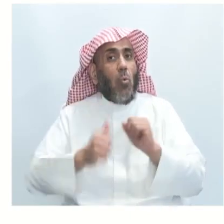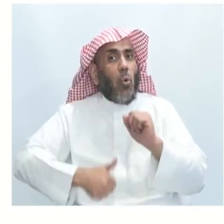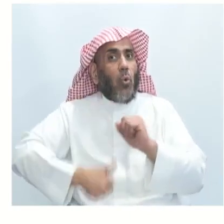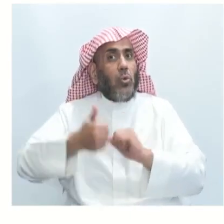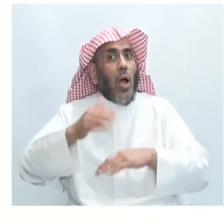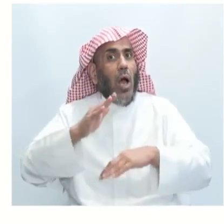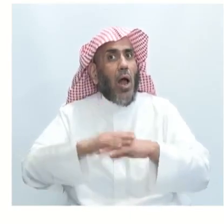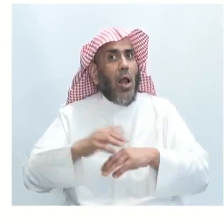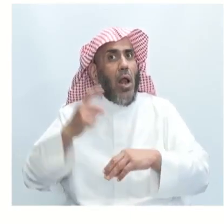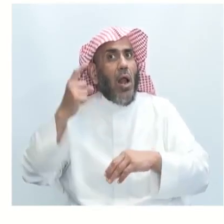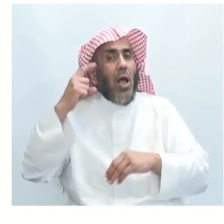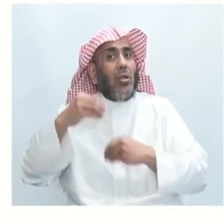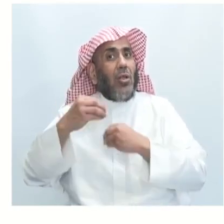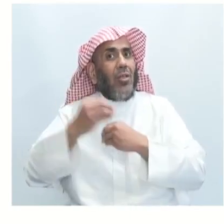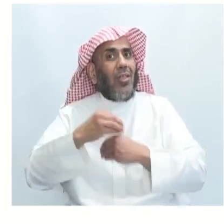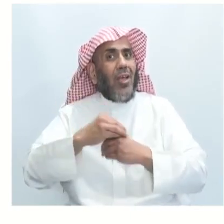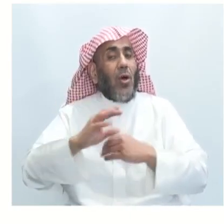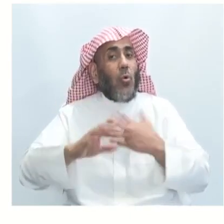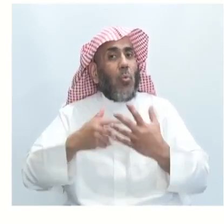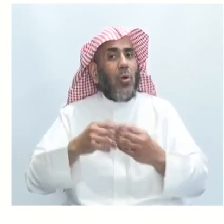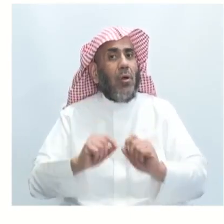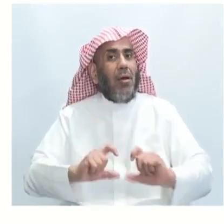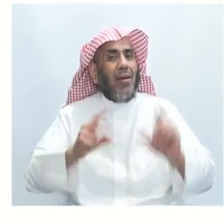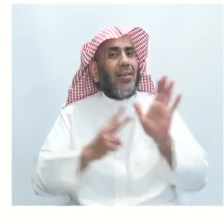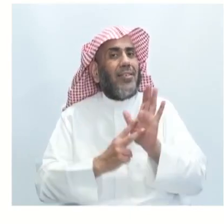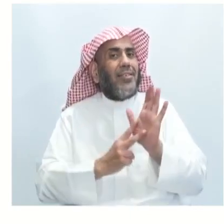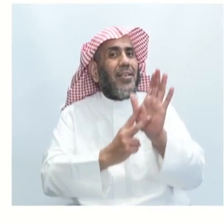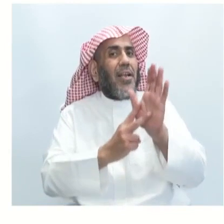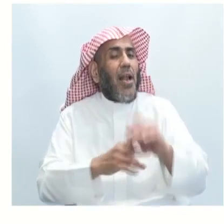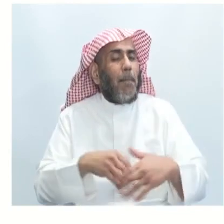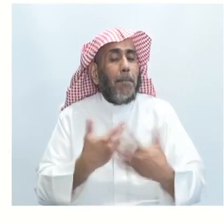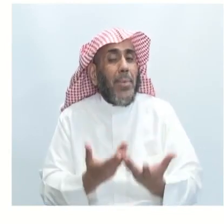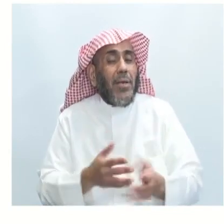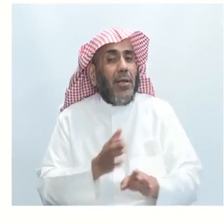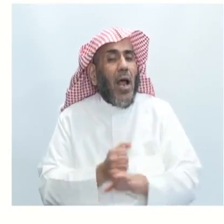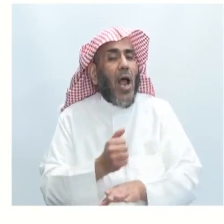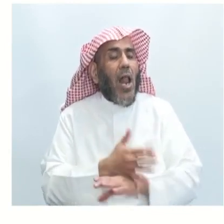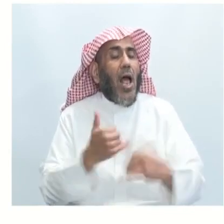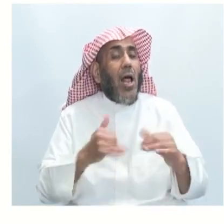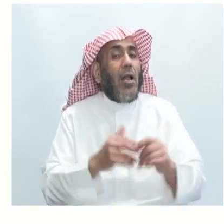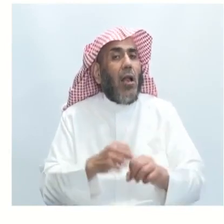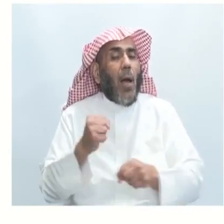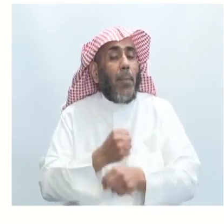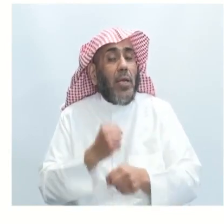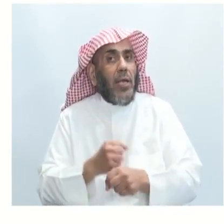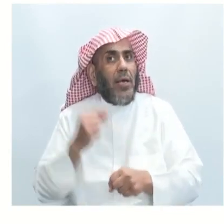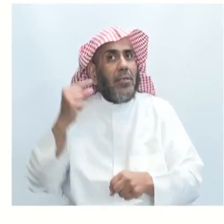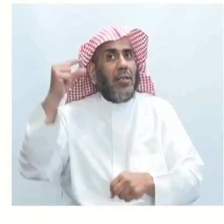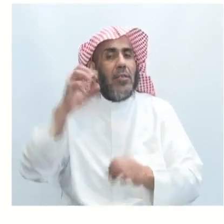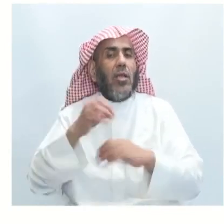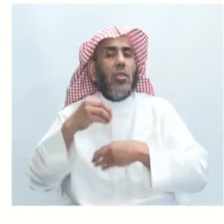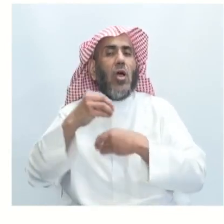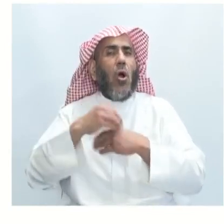التذكر يمكن ان نستدل عليها من خلال عمليات التذكر اذا